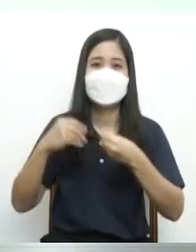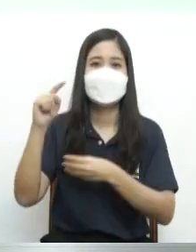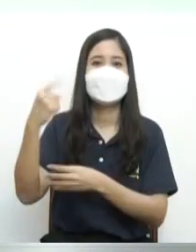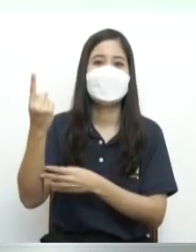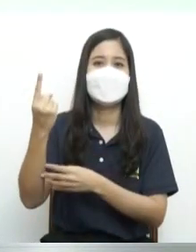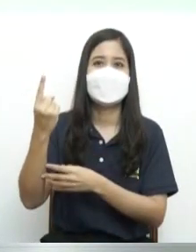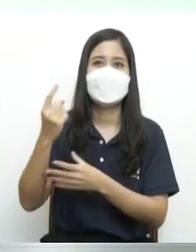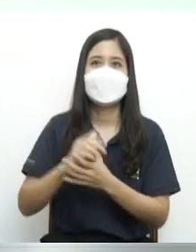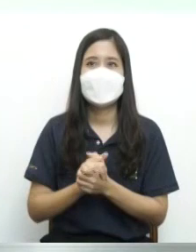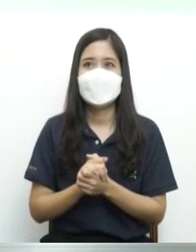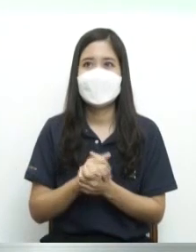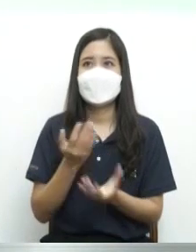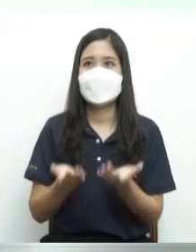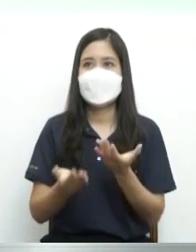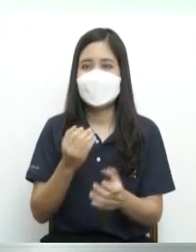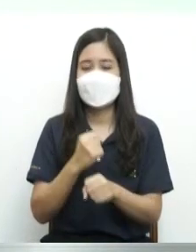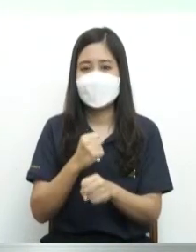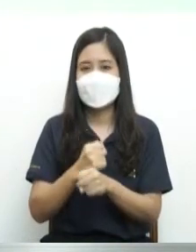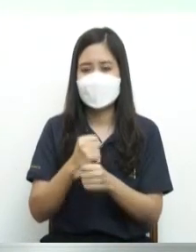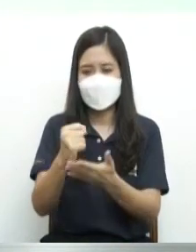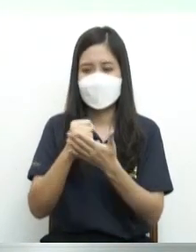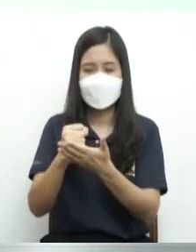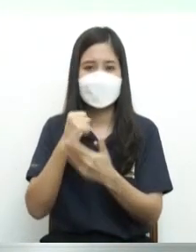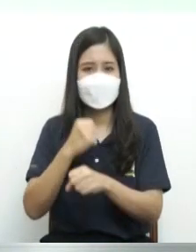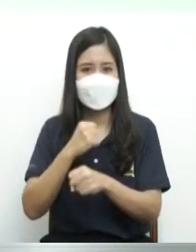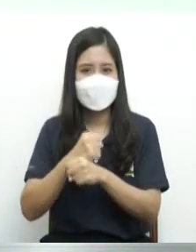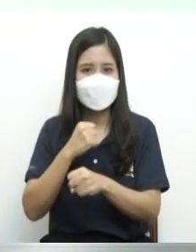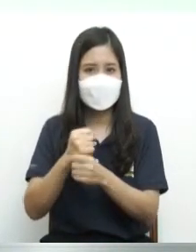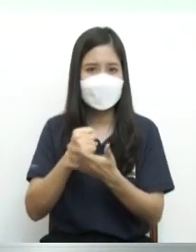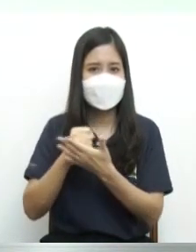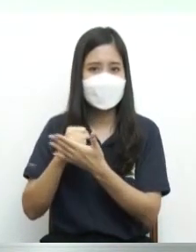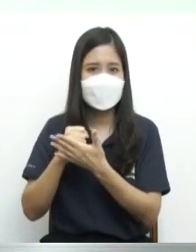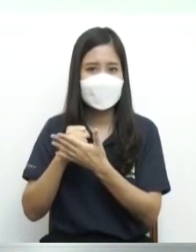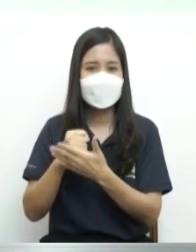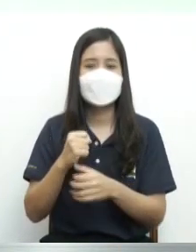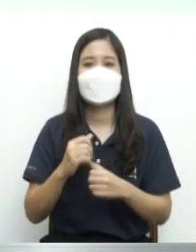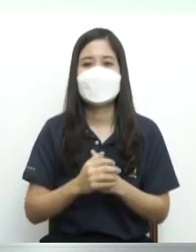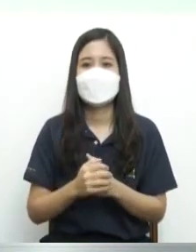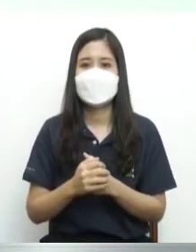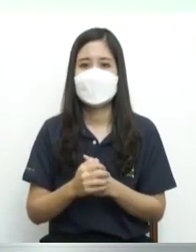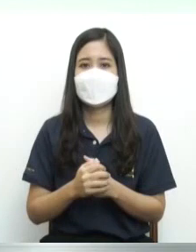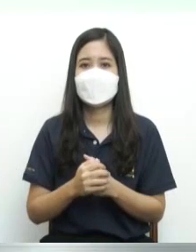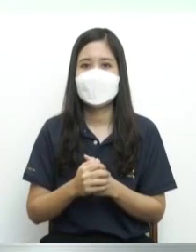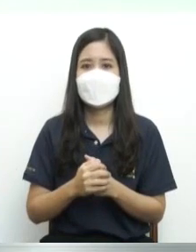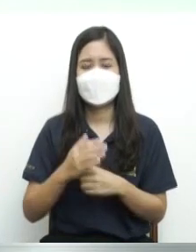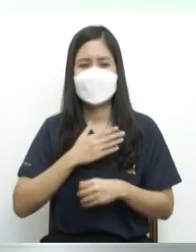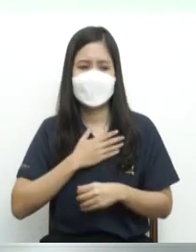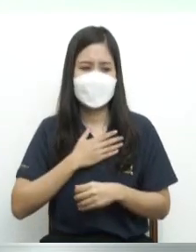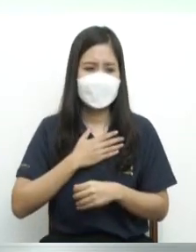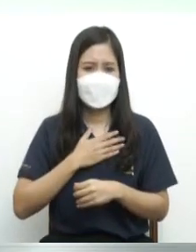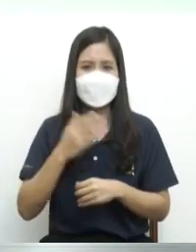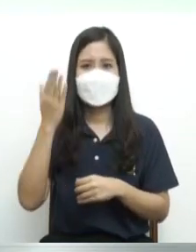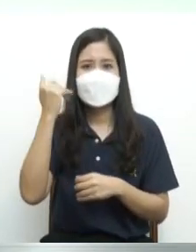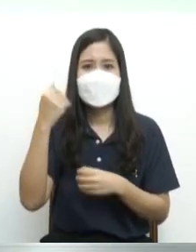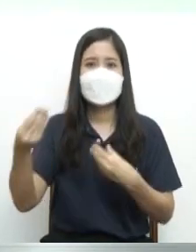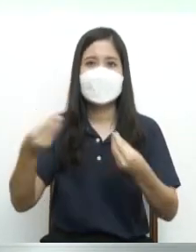ามือมาดุลหลังว่าเธอทำนะครับแรกๆก็รู้สึกน้อยเนื้อต่ำใจว่าทำไมใช้เรายันเต ที่